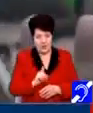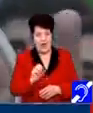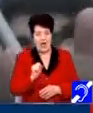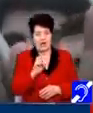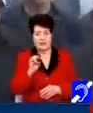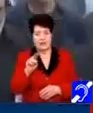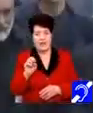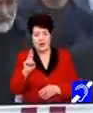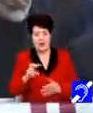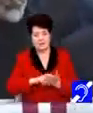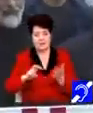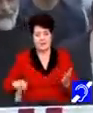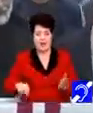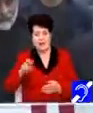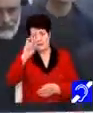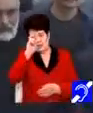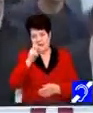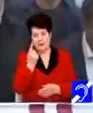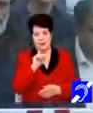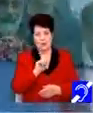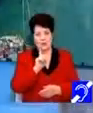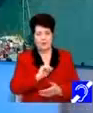să părăsească țara pentru un timp.